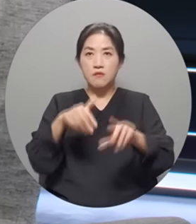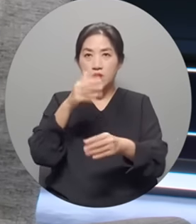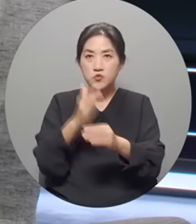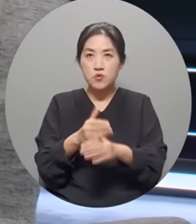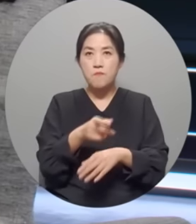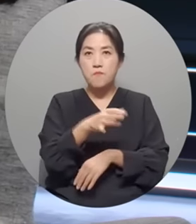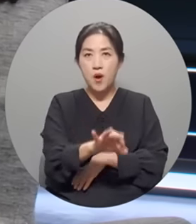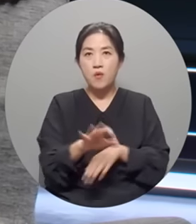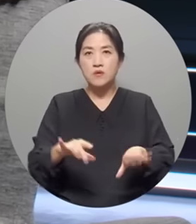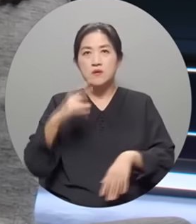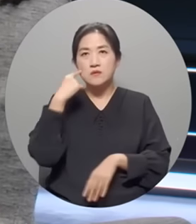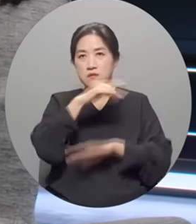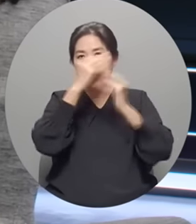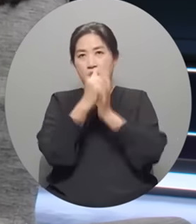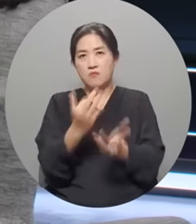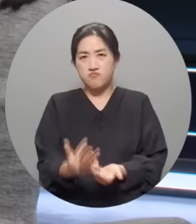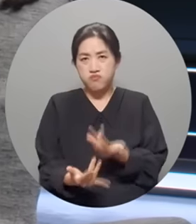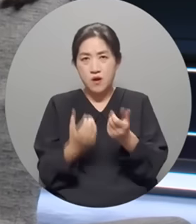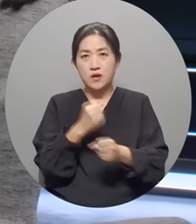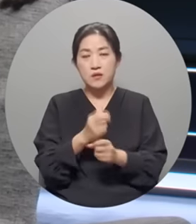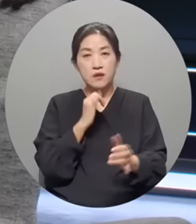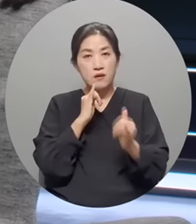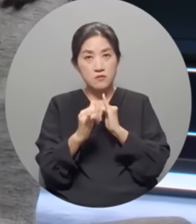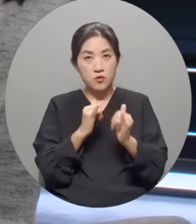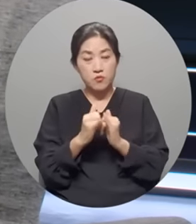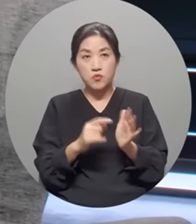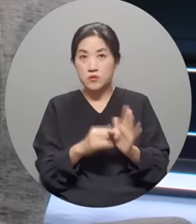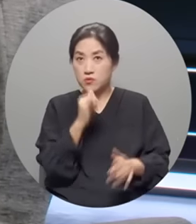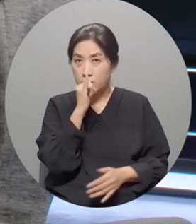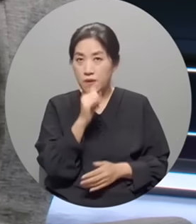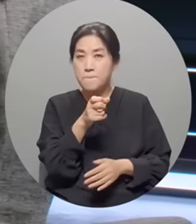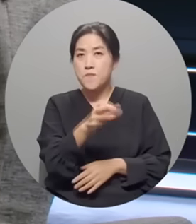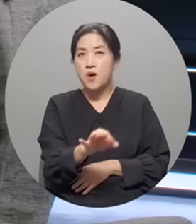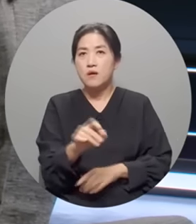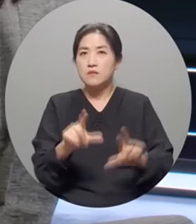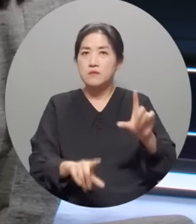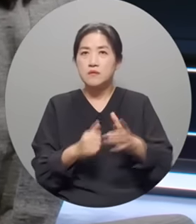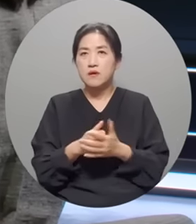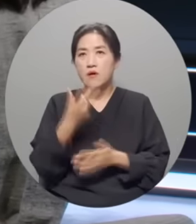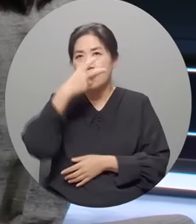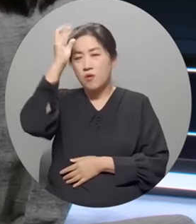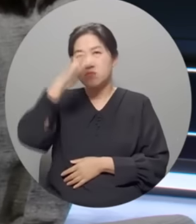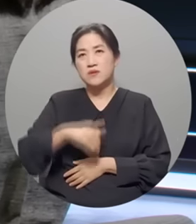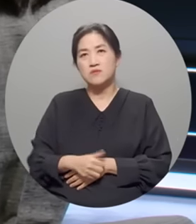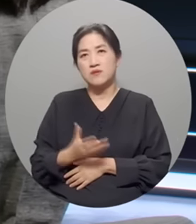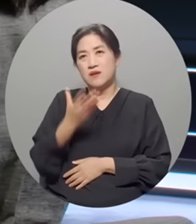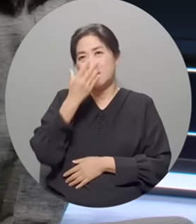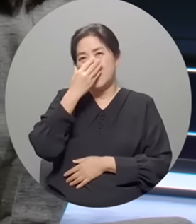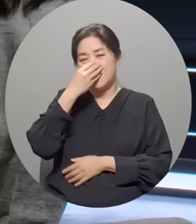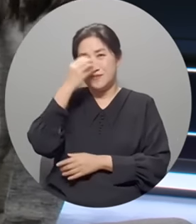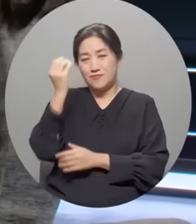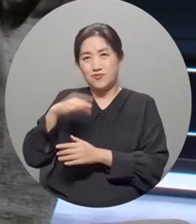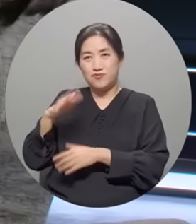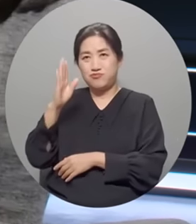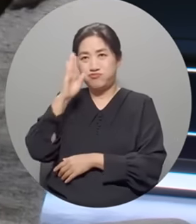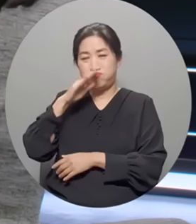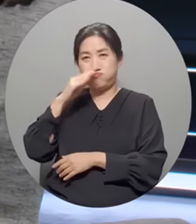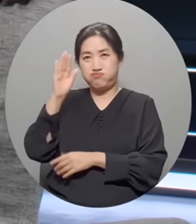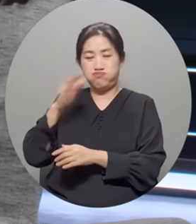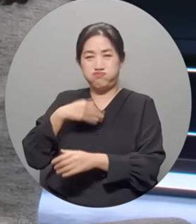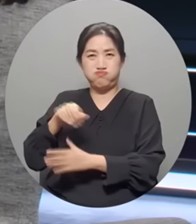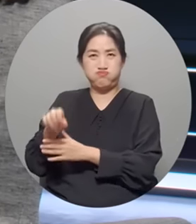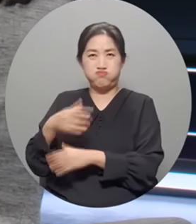씨가 증거를 불태우겠다 이런 인터뷰를 했던데요. 명 씨 태도가 이렇게 검찰을 우습게 아는데